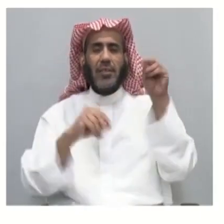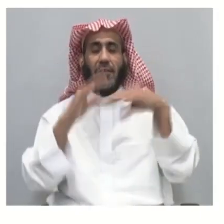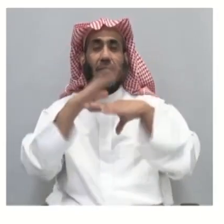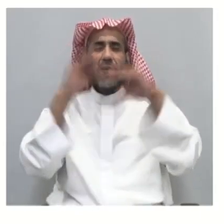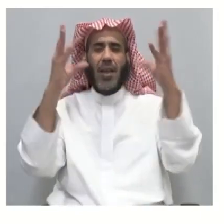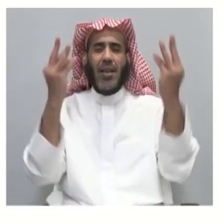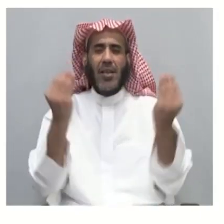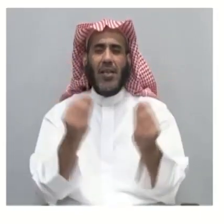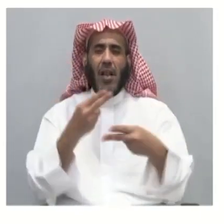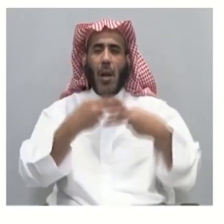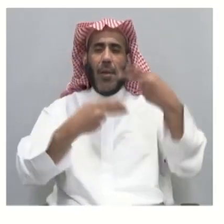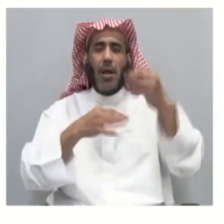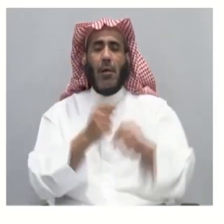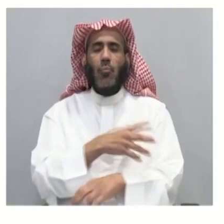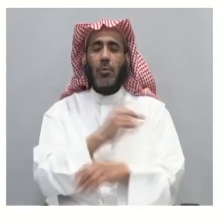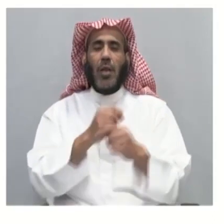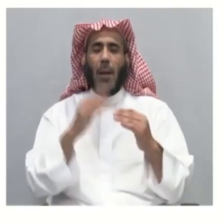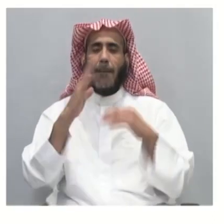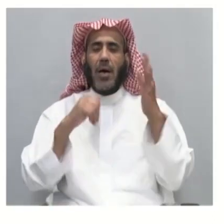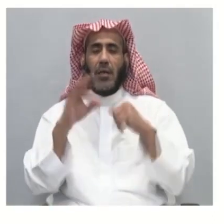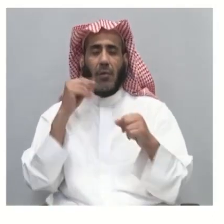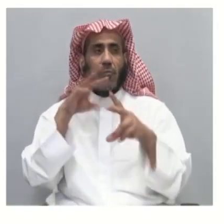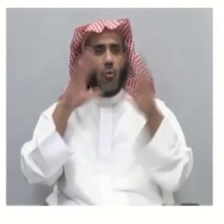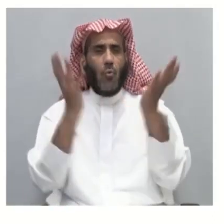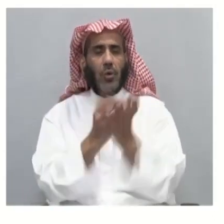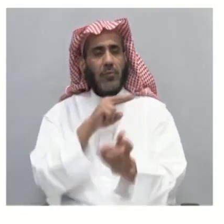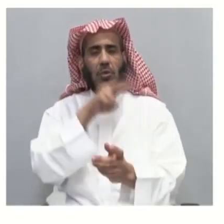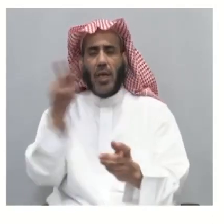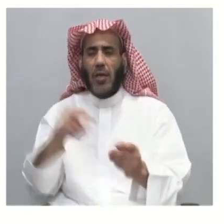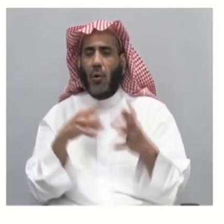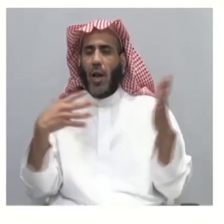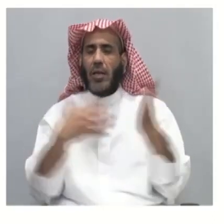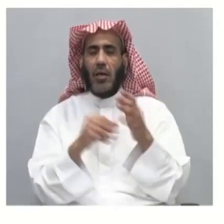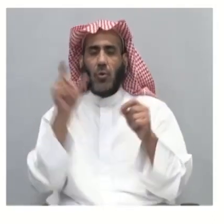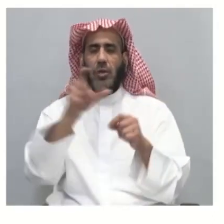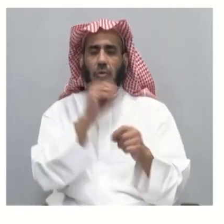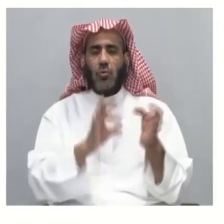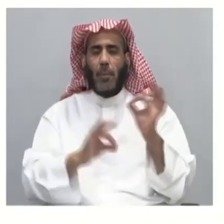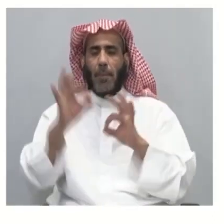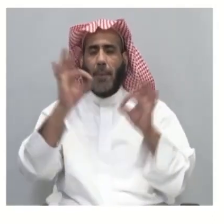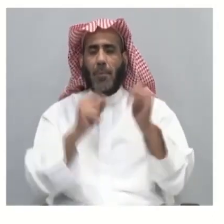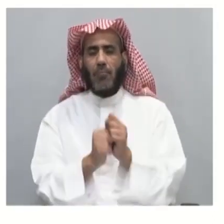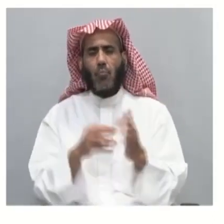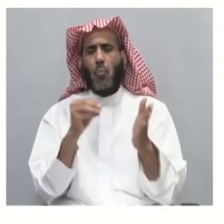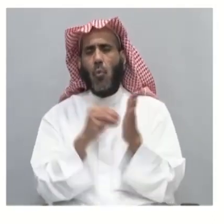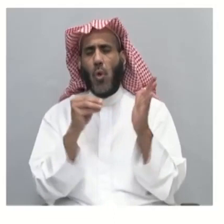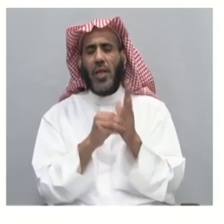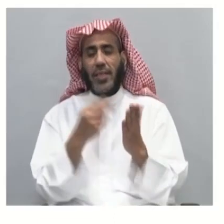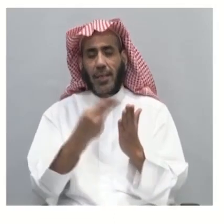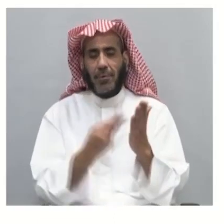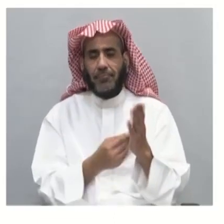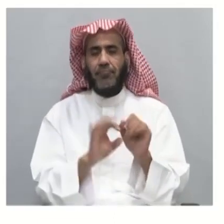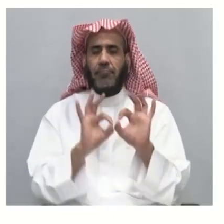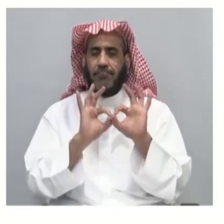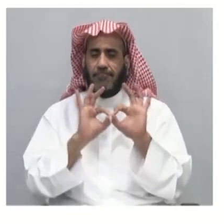جيده البناء معتمدا على مهاراتك في وصف المشاهد والاحداث والشخصيات تصمم مخططات موضوعاتك الكتابيه